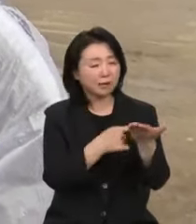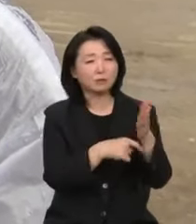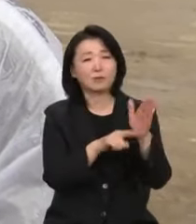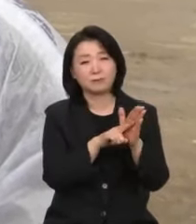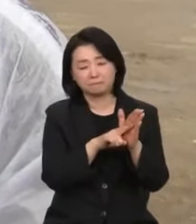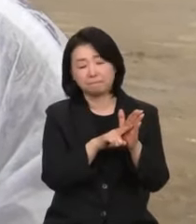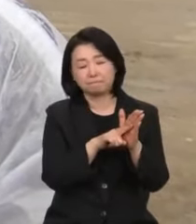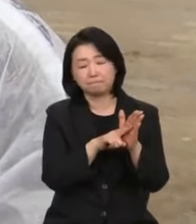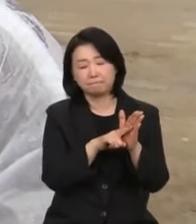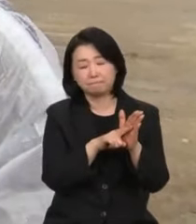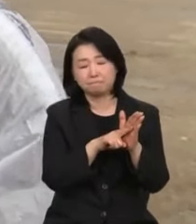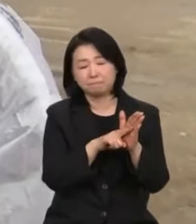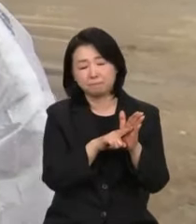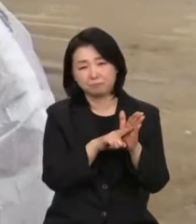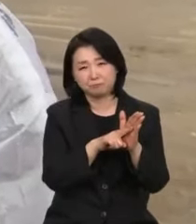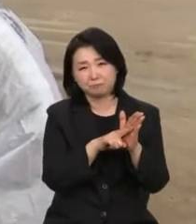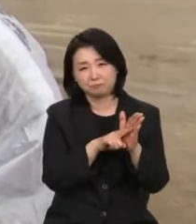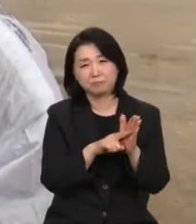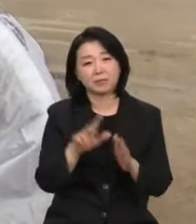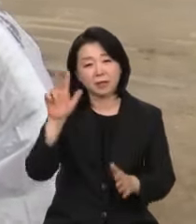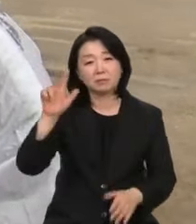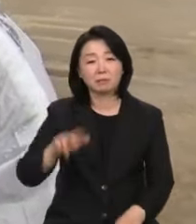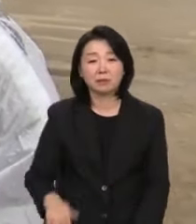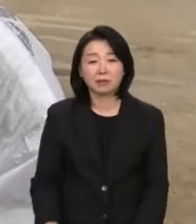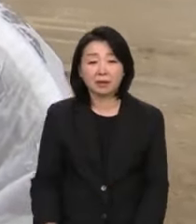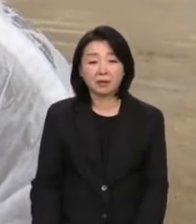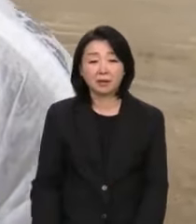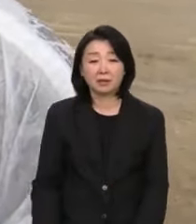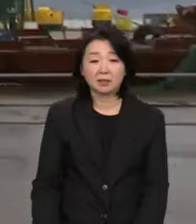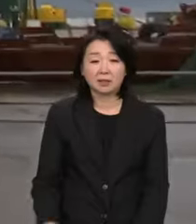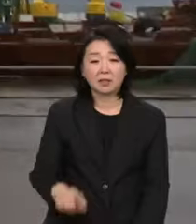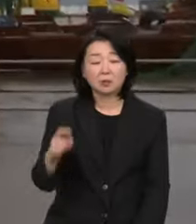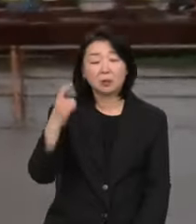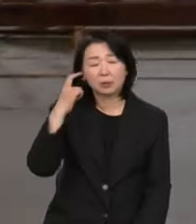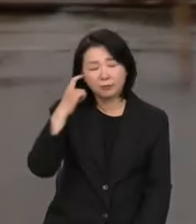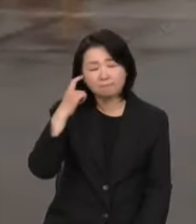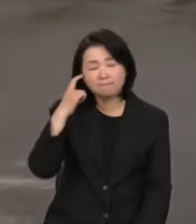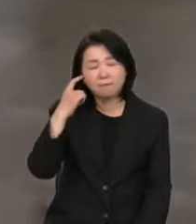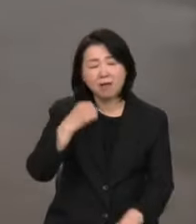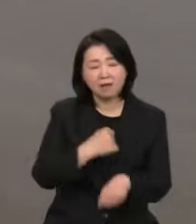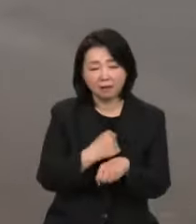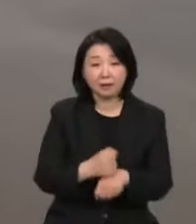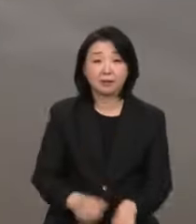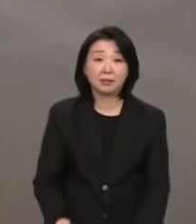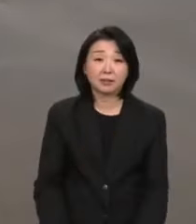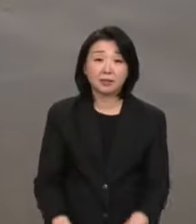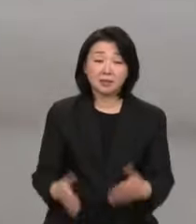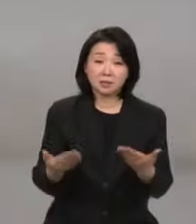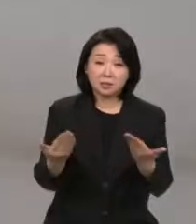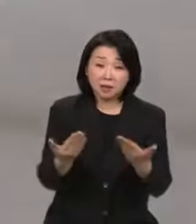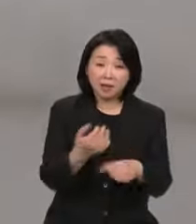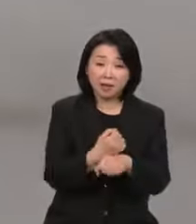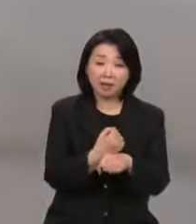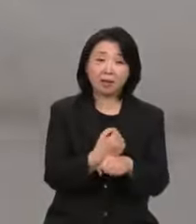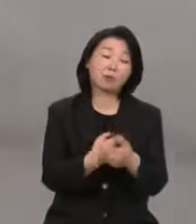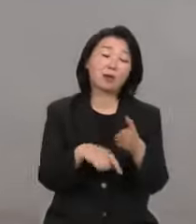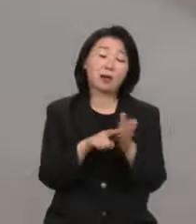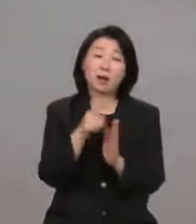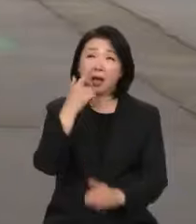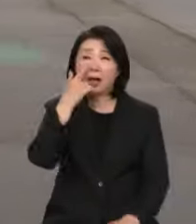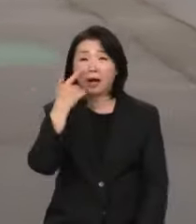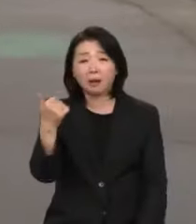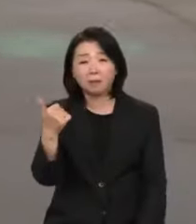다짐합니다. 이 소리가 울리면 항상 이렇게. 당장 할 수 있는 일을 하기 위해 평범했던